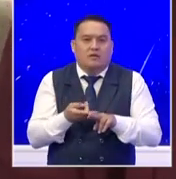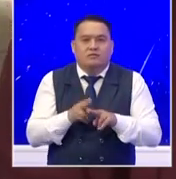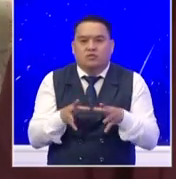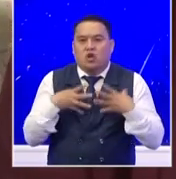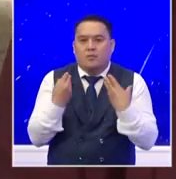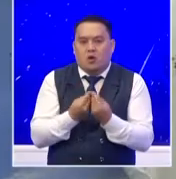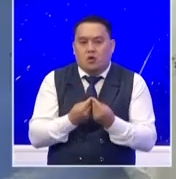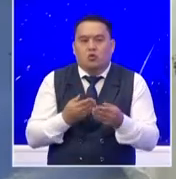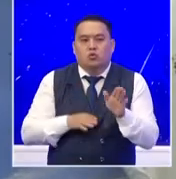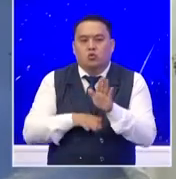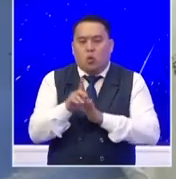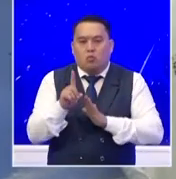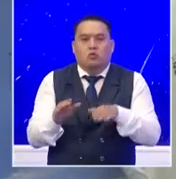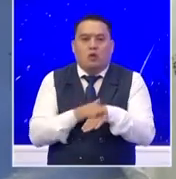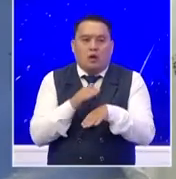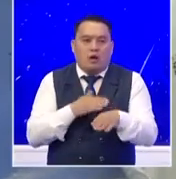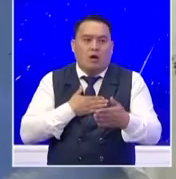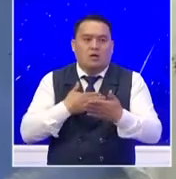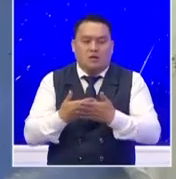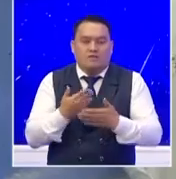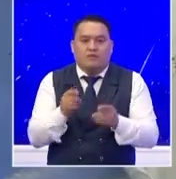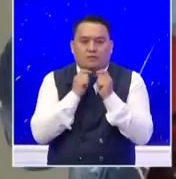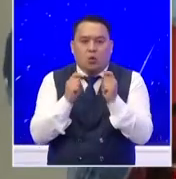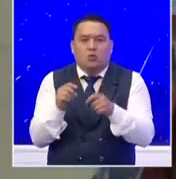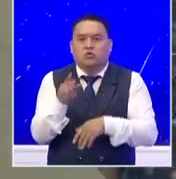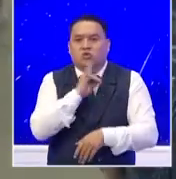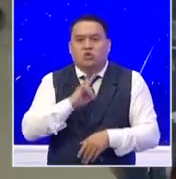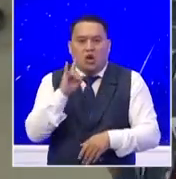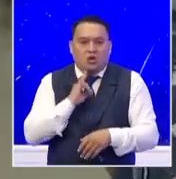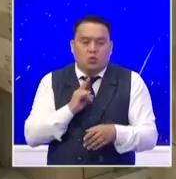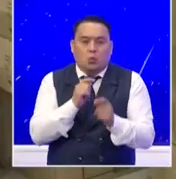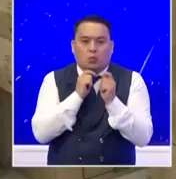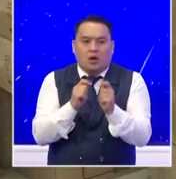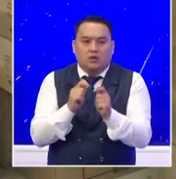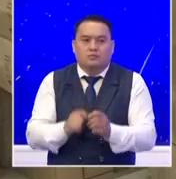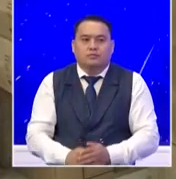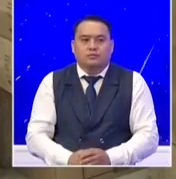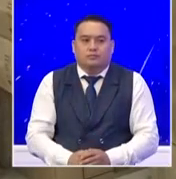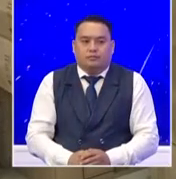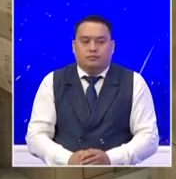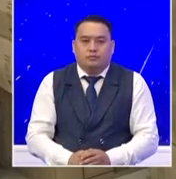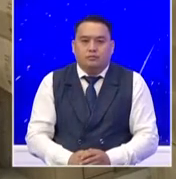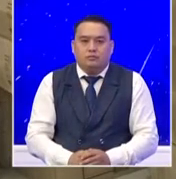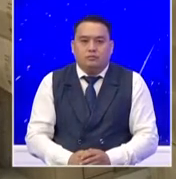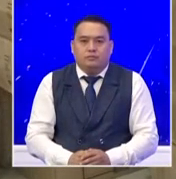них и начали благотворительную акцию активисты. Они вручили женщине продуктовую корзину.